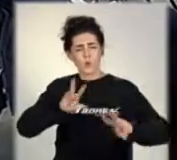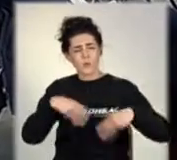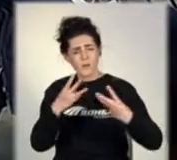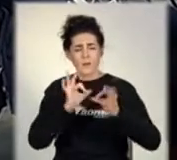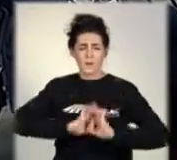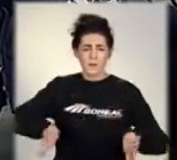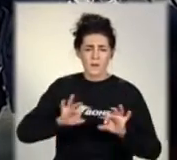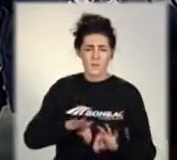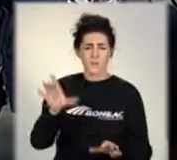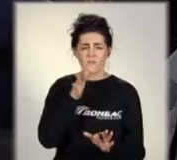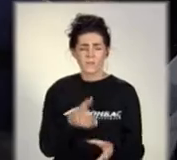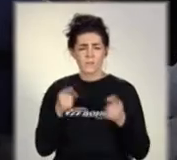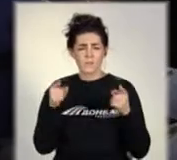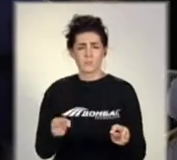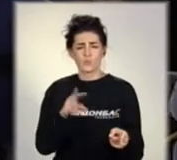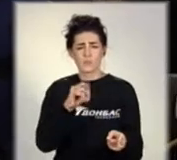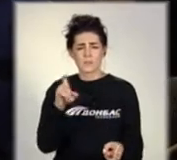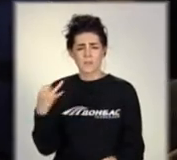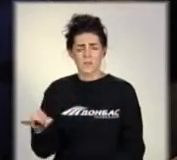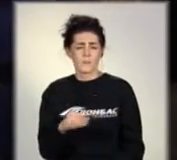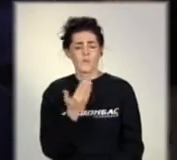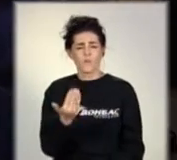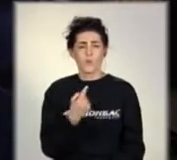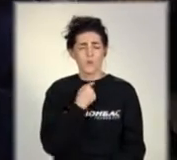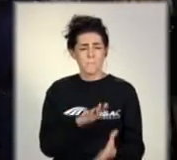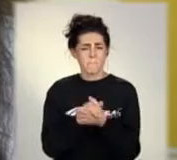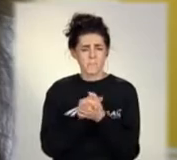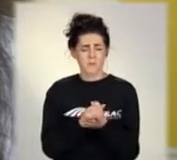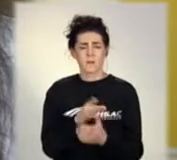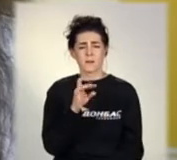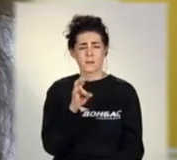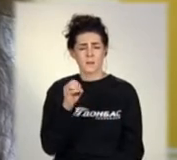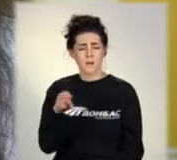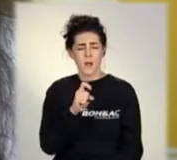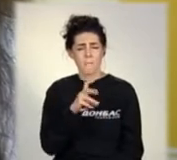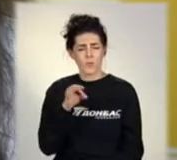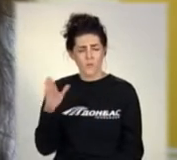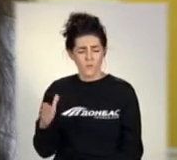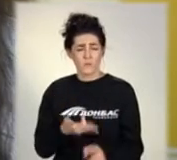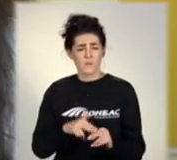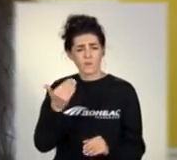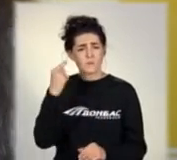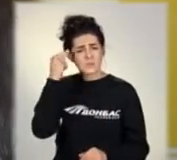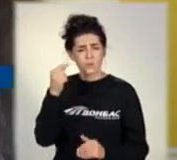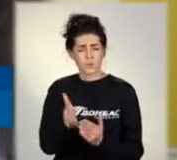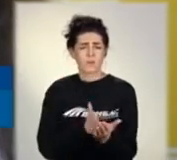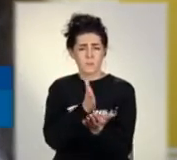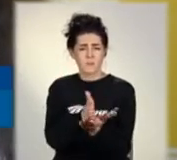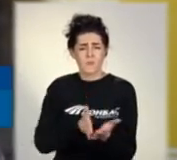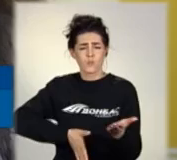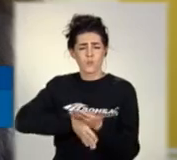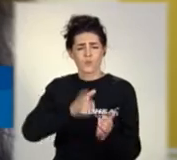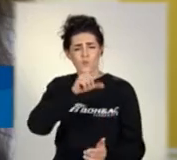проходять в рамках проєкту музею фонду Ріната Ахметова «Голоса мирних». Одна із задач психологічного направлення – допомогти мирним